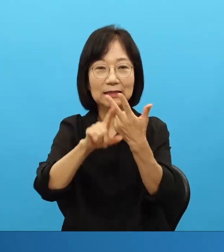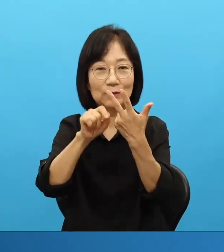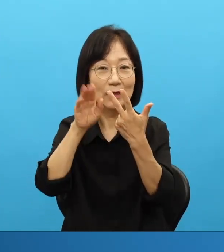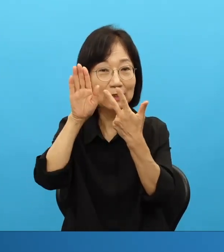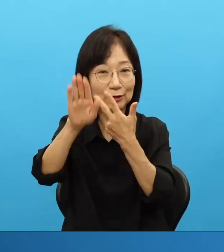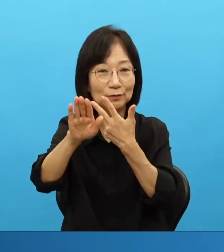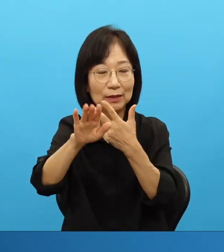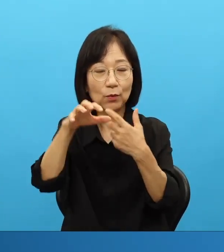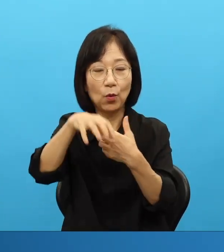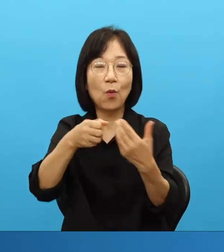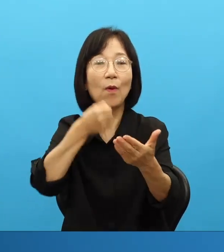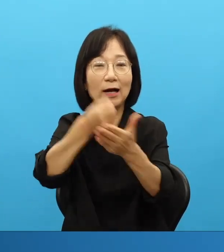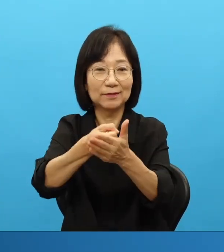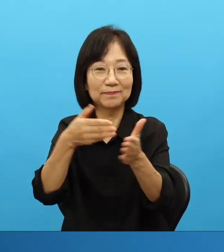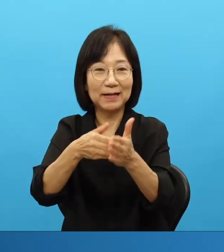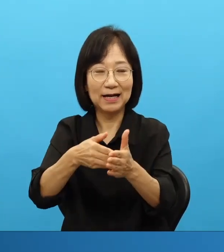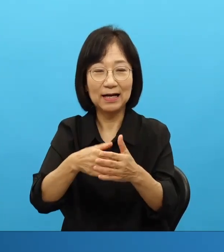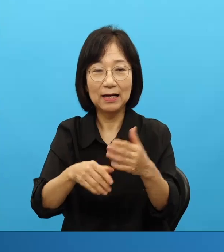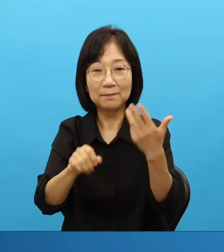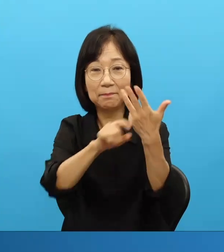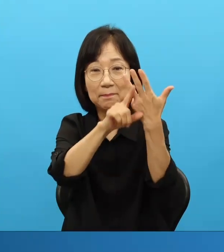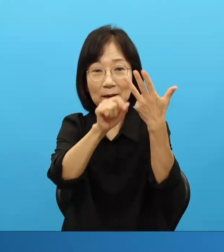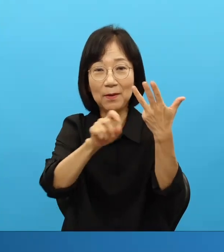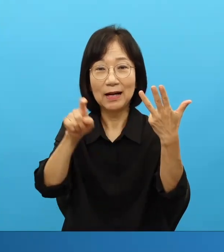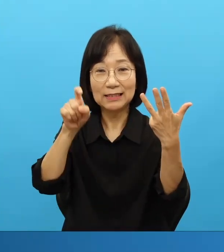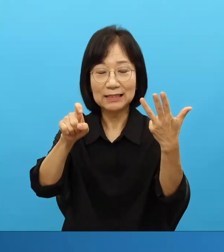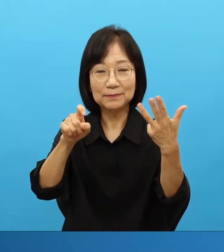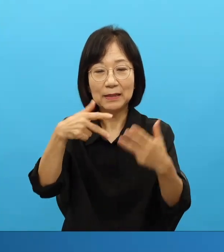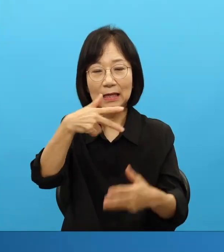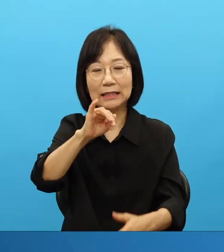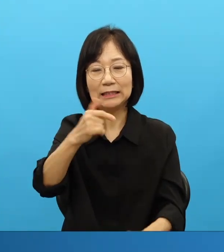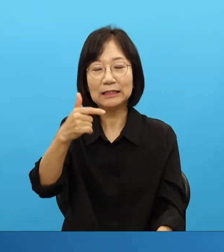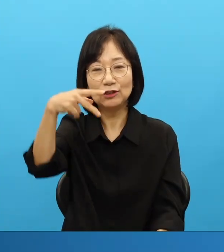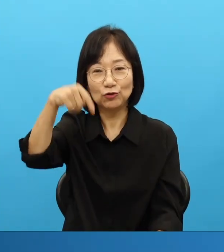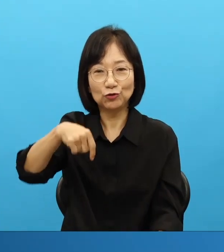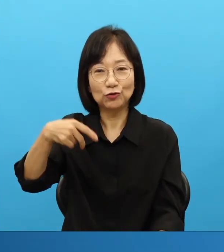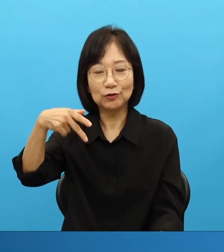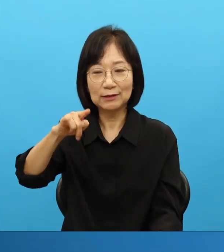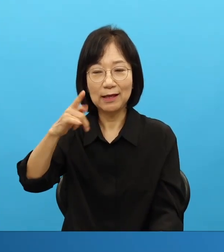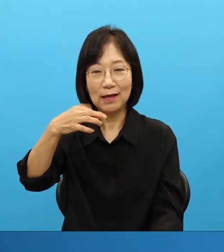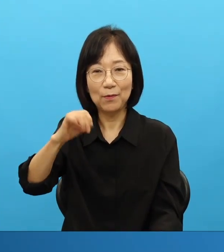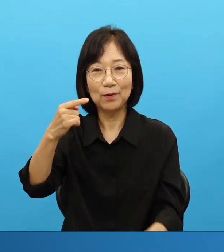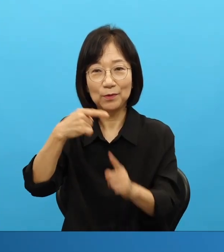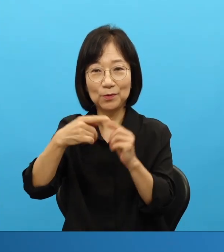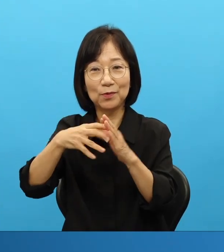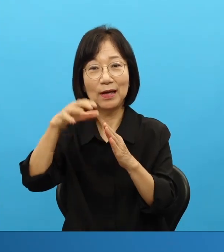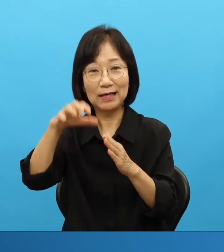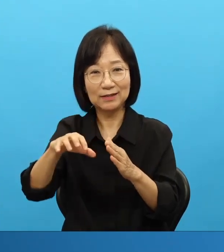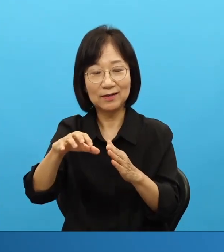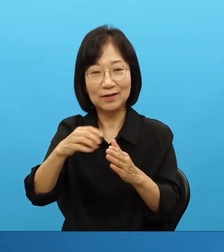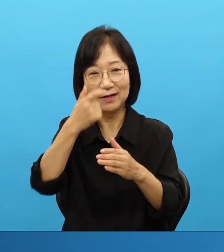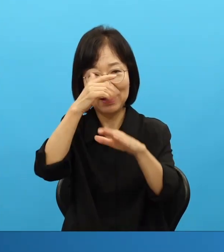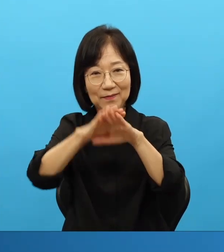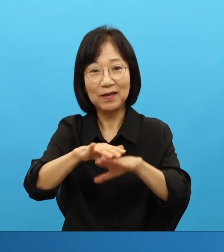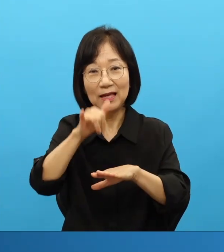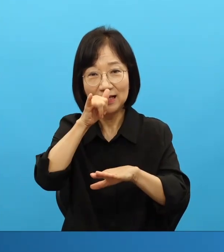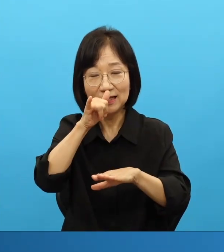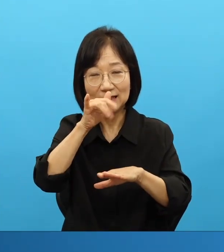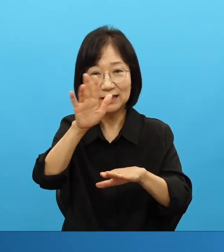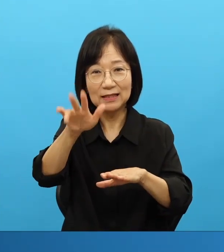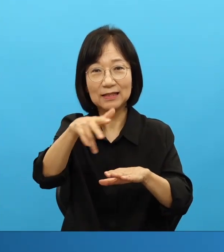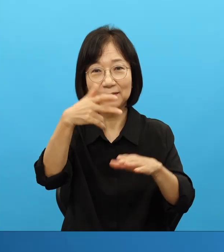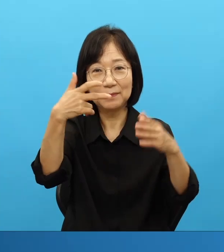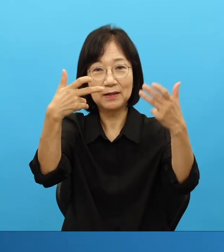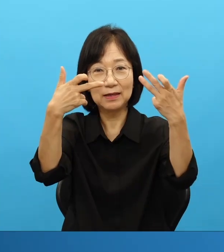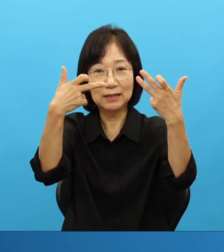오는 10일은 경남 서부 지회를 중심으로 진주 세원교회에서 토요 핵심 예배를 드립니다. 이어 17일